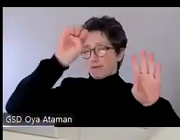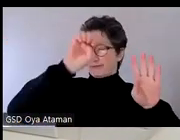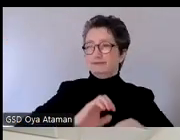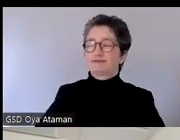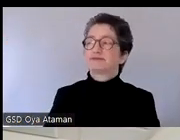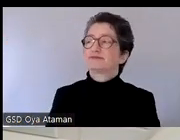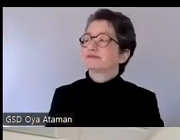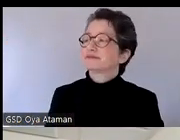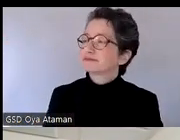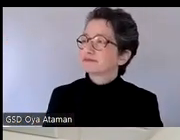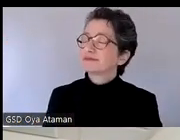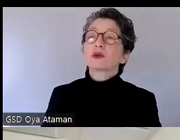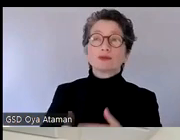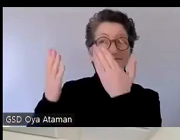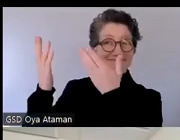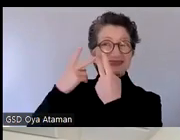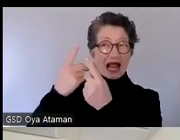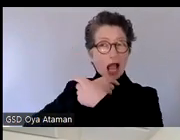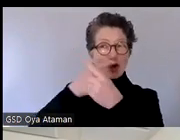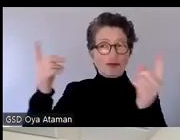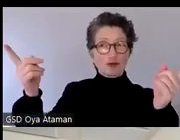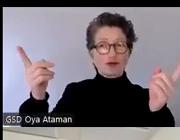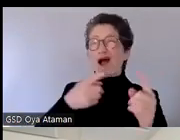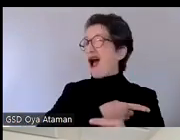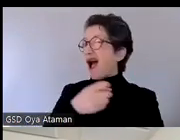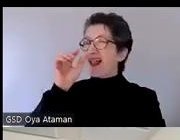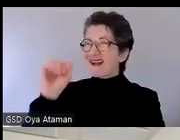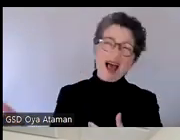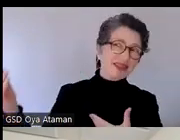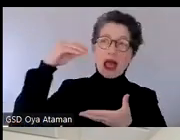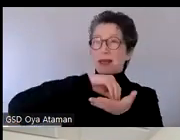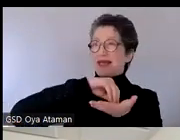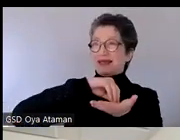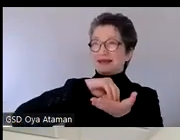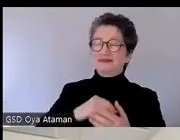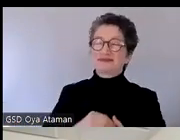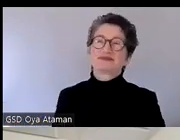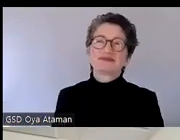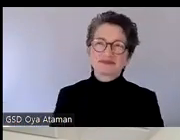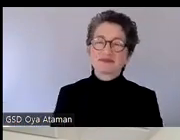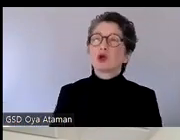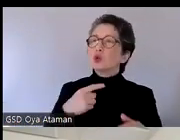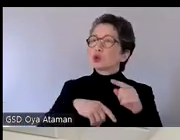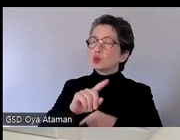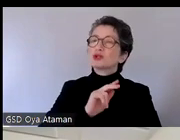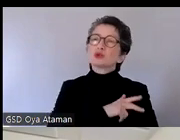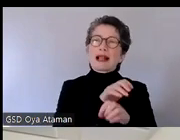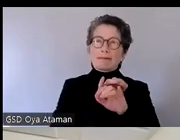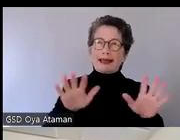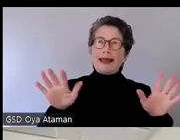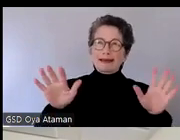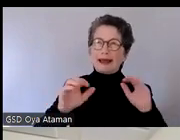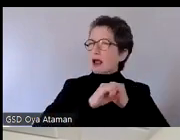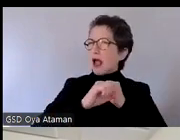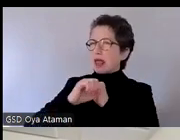Und hier der Aufruf an Sie alle, sich zu beteiligen. Sie können über die Social Media Kanäle als